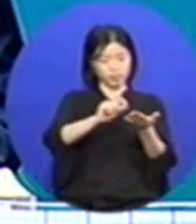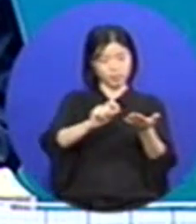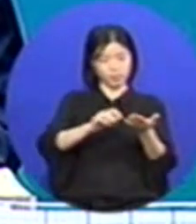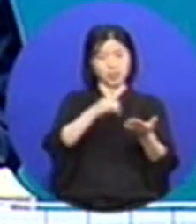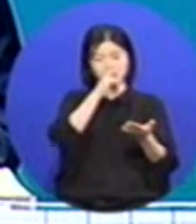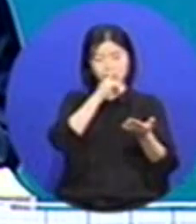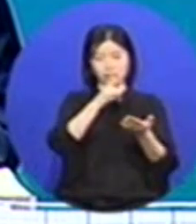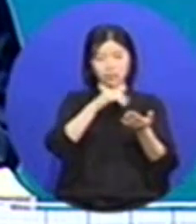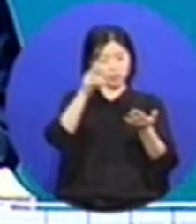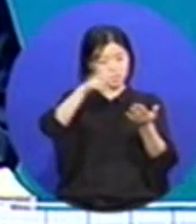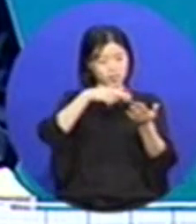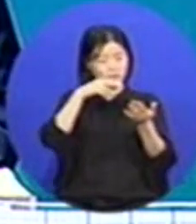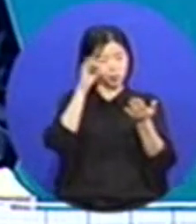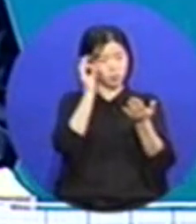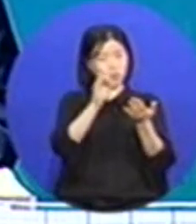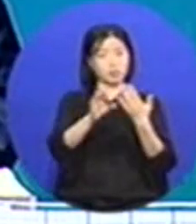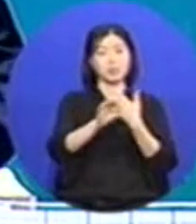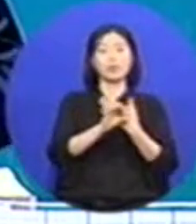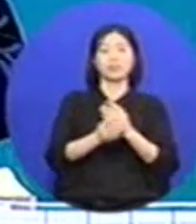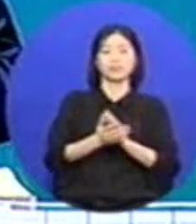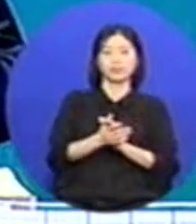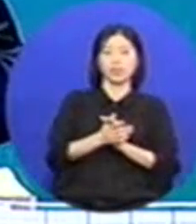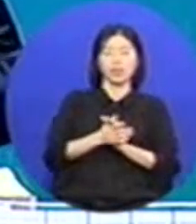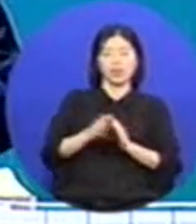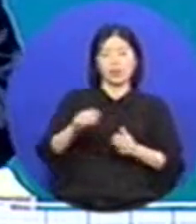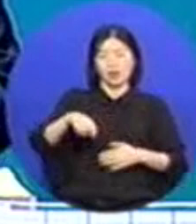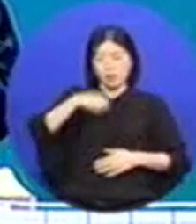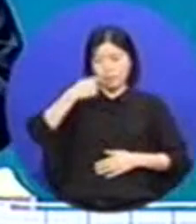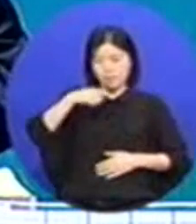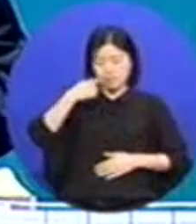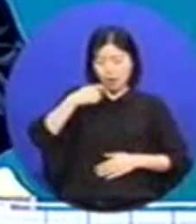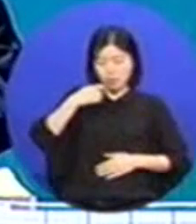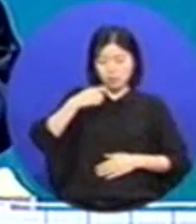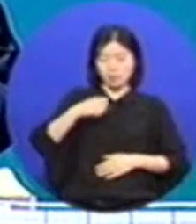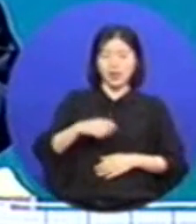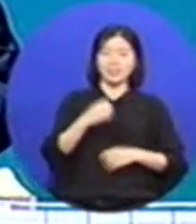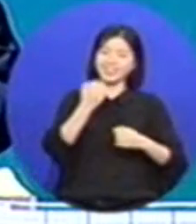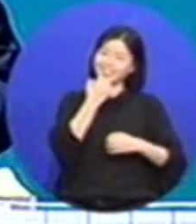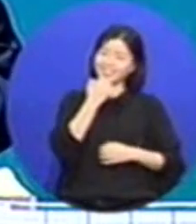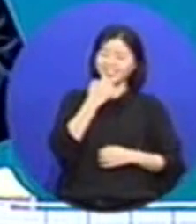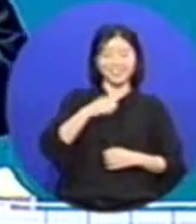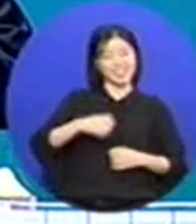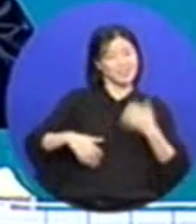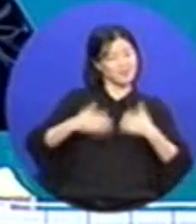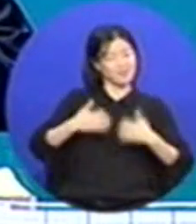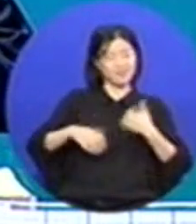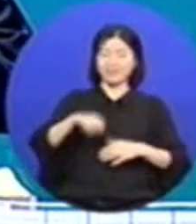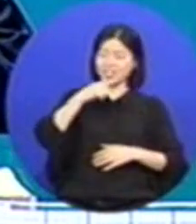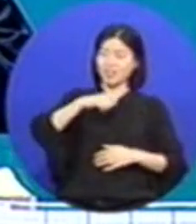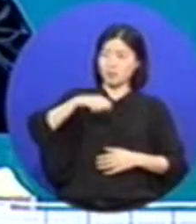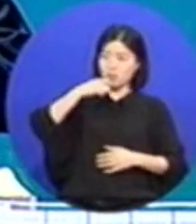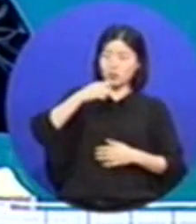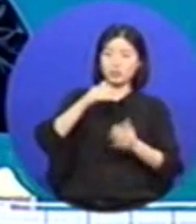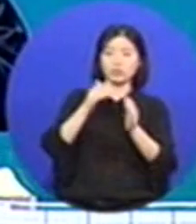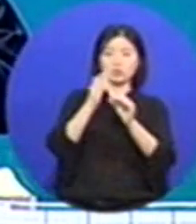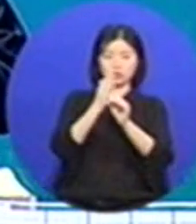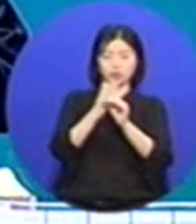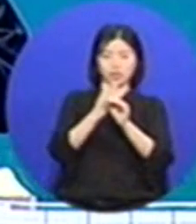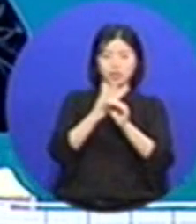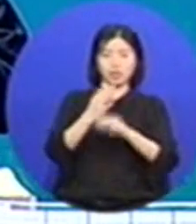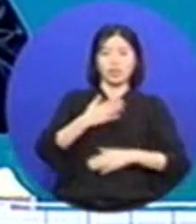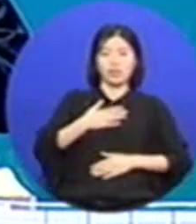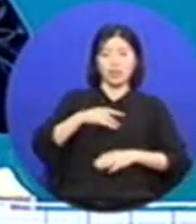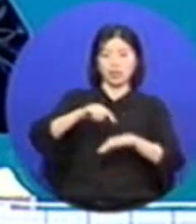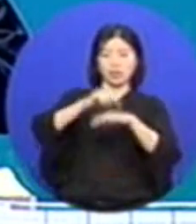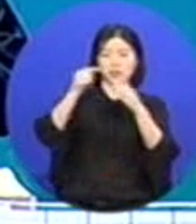어떤 때는 요 밥을 마우 스면 서 먹다가 갑자기 마음에 내가 이렇게